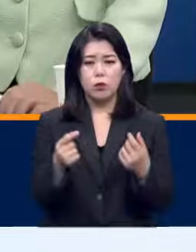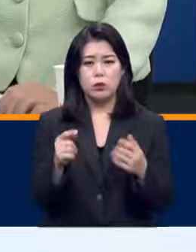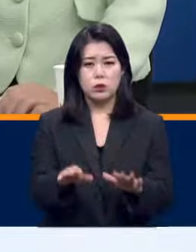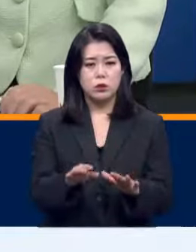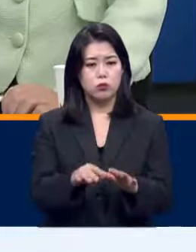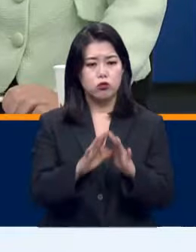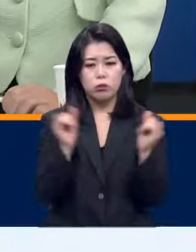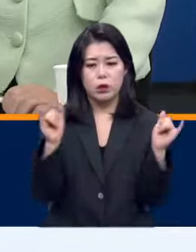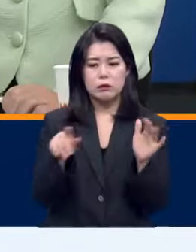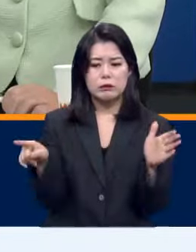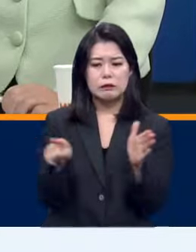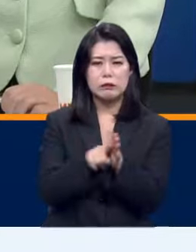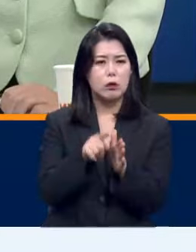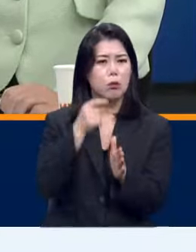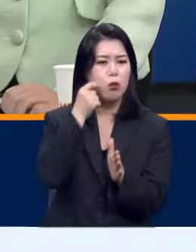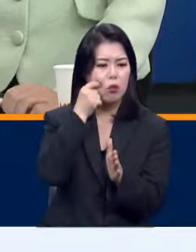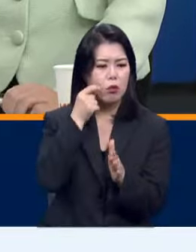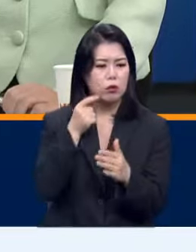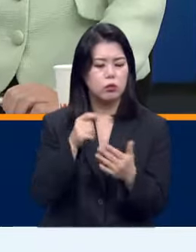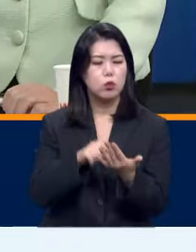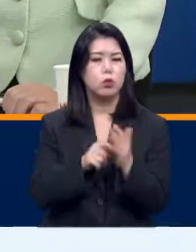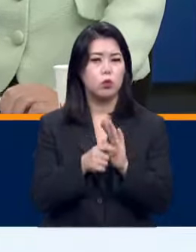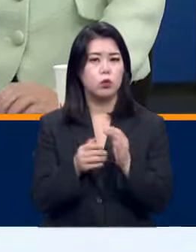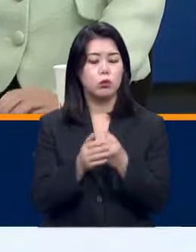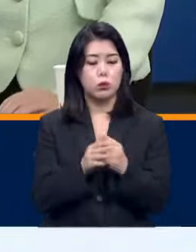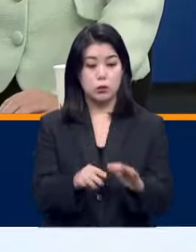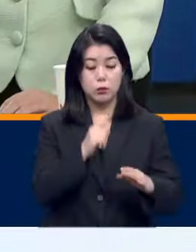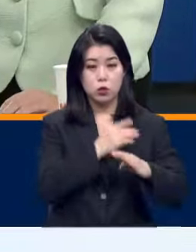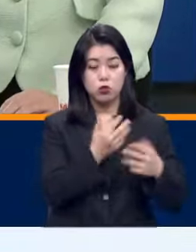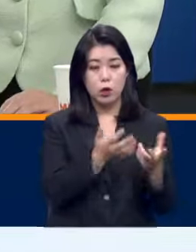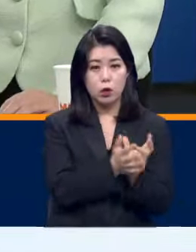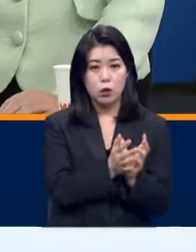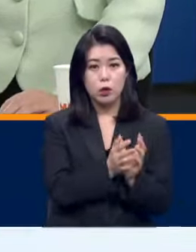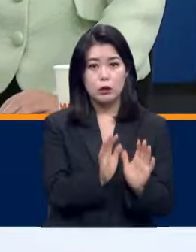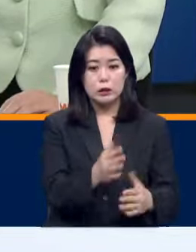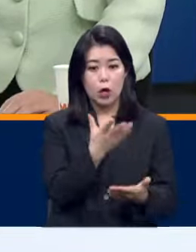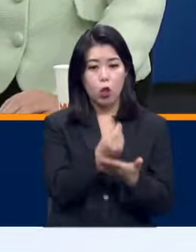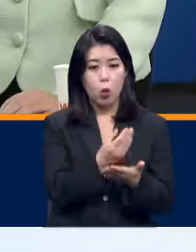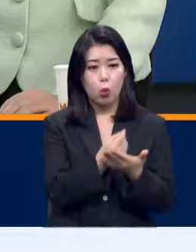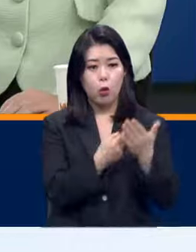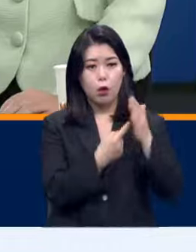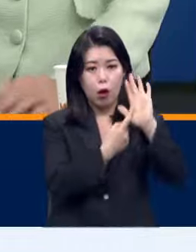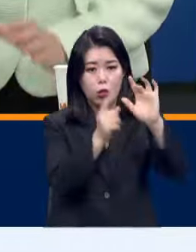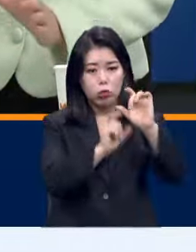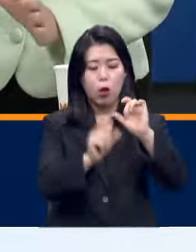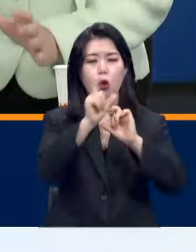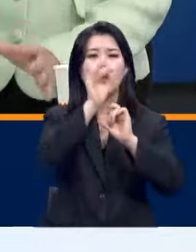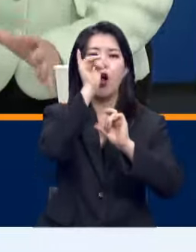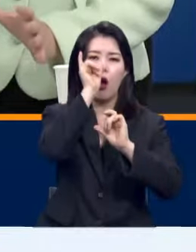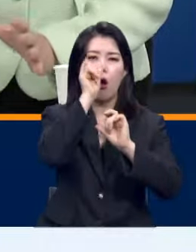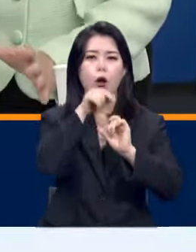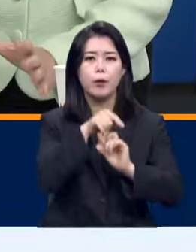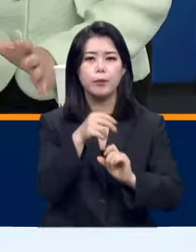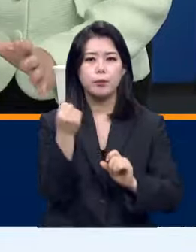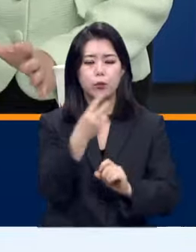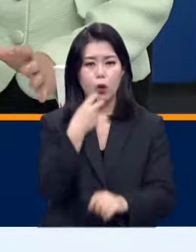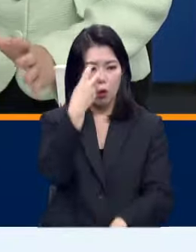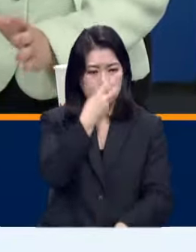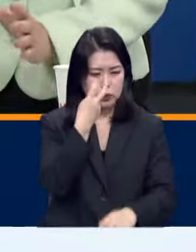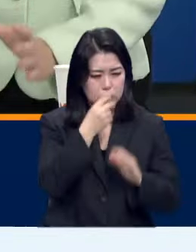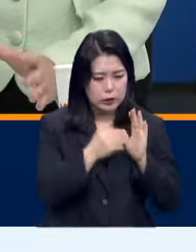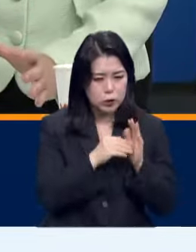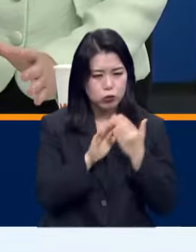신뢰를 조금씩 잃어가고 있기 때문에 앞으로 민주당이 추가로 녹취를 지금 많이 준비하고 있는 상황이고 이것이 검증이 되자마자